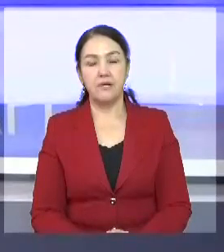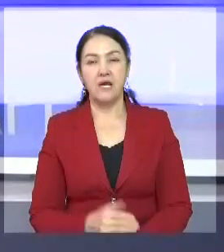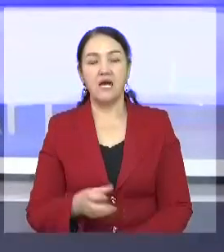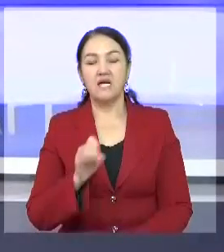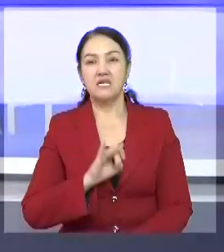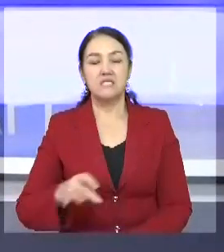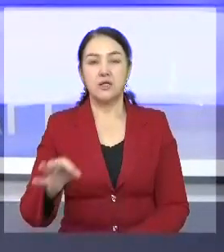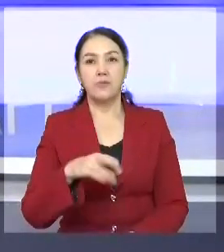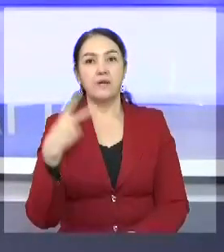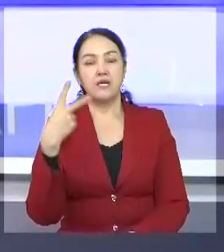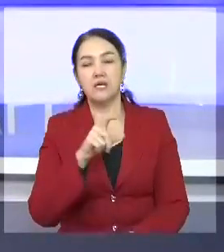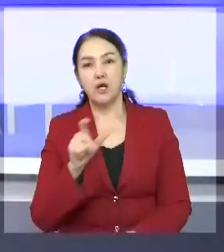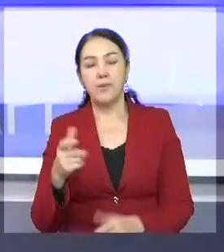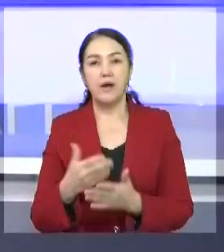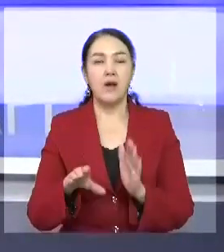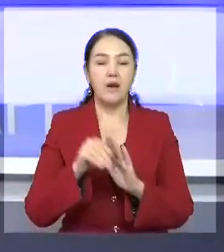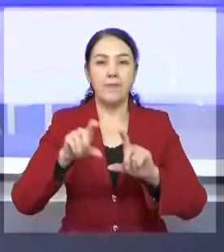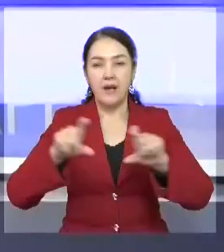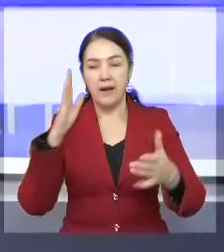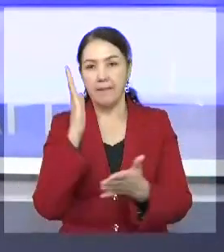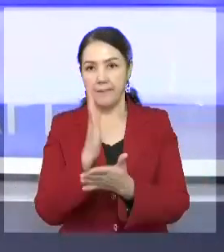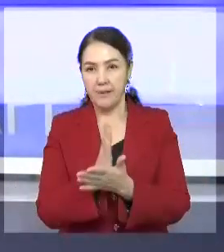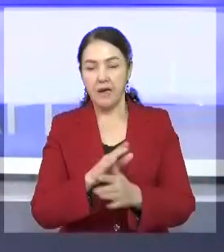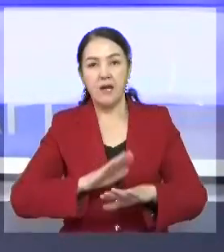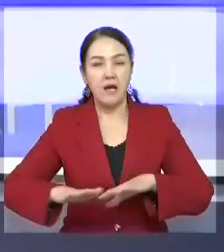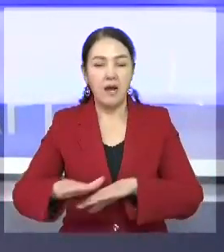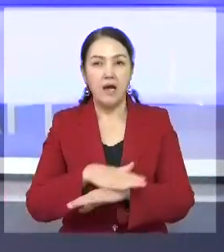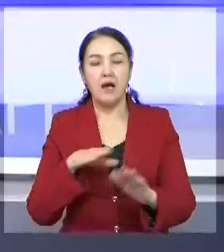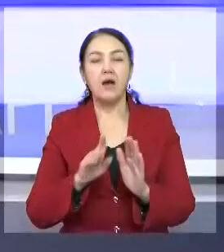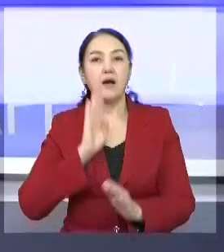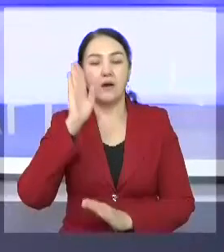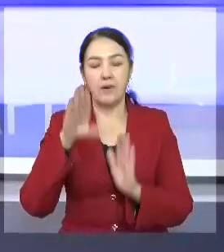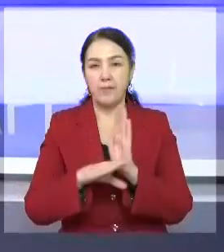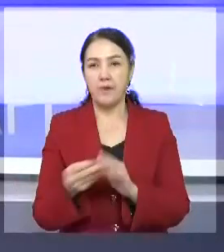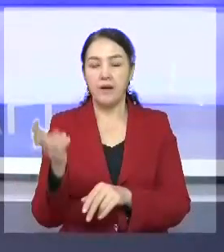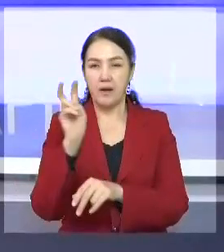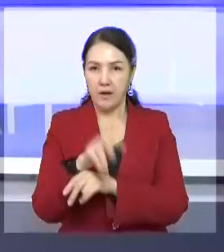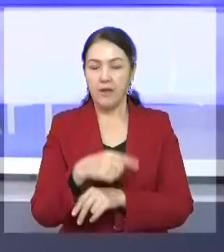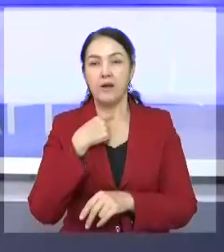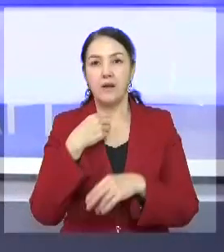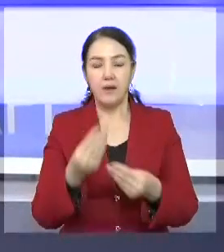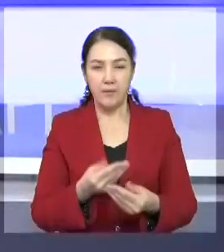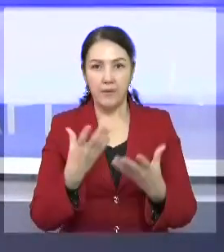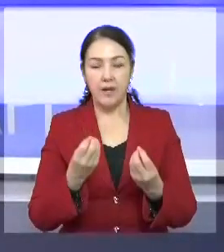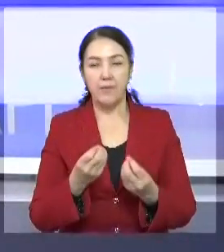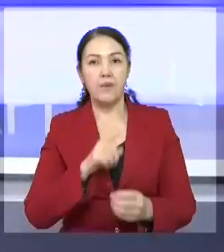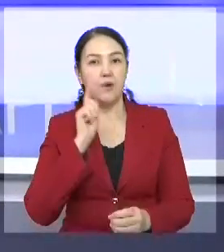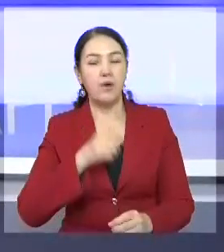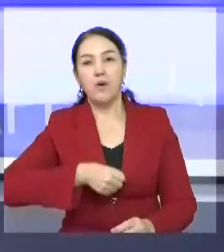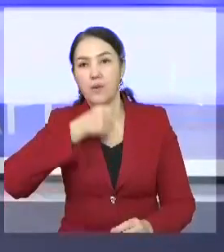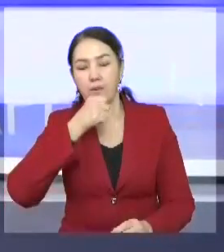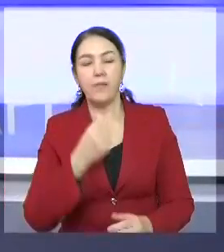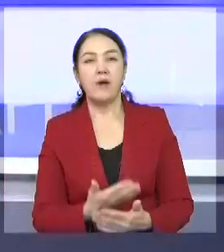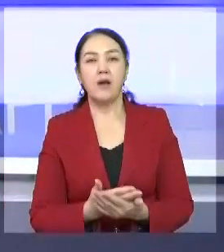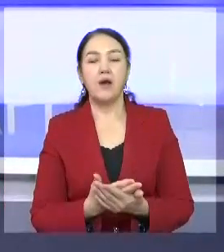Al Ырғыз ауданында 20-дан астам сайлау учаскесі бар. Мұндағы халық та таңда таңдау жасауға келіп дауыс берді. Арасында жасы үлкені де,